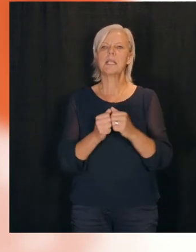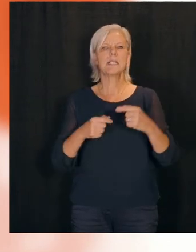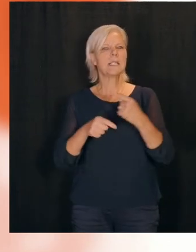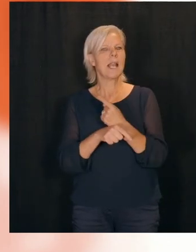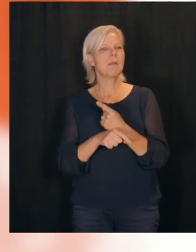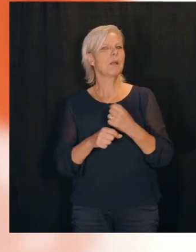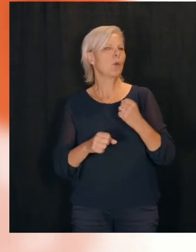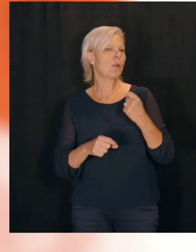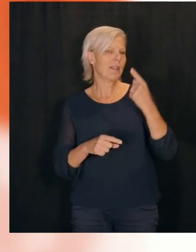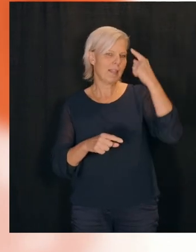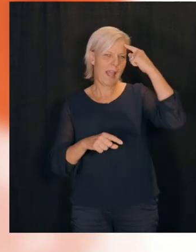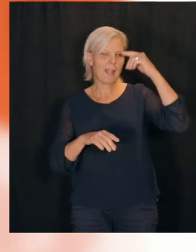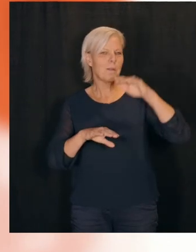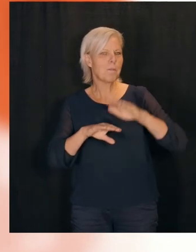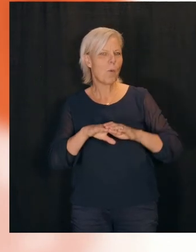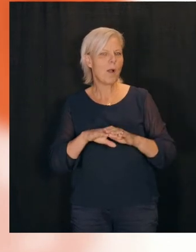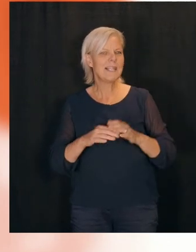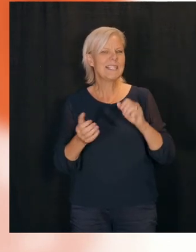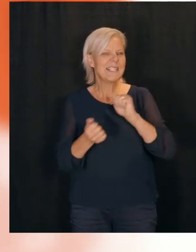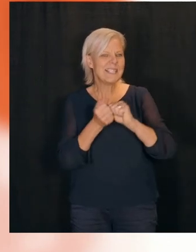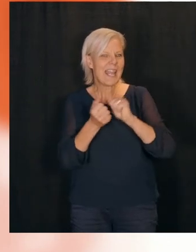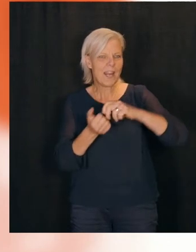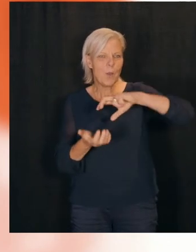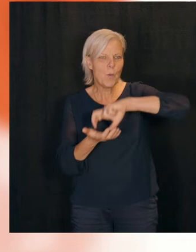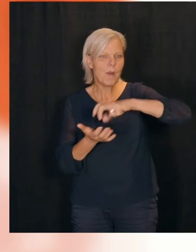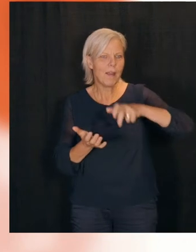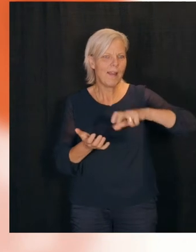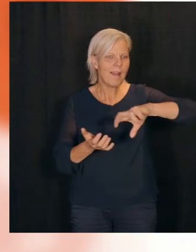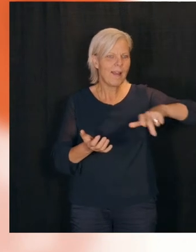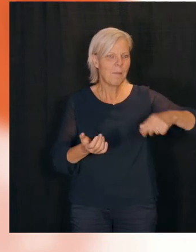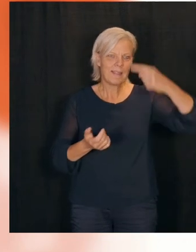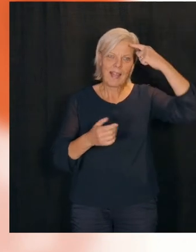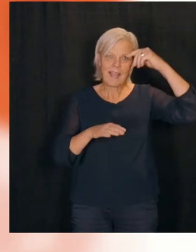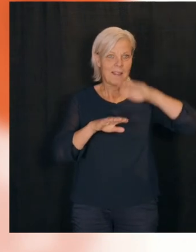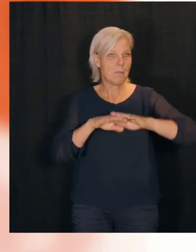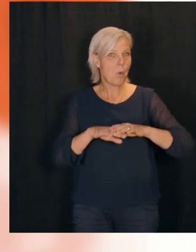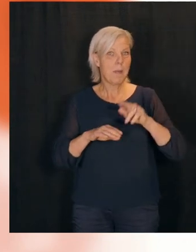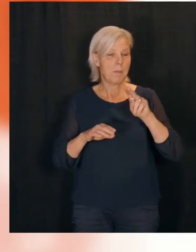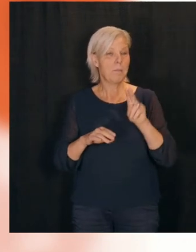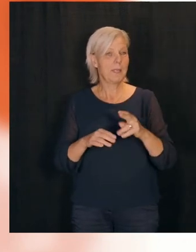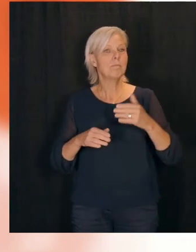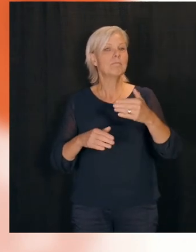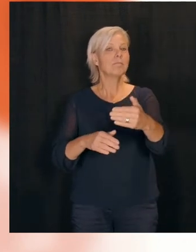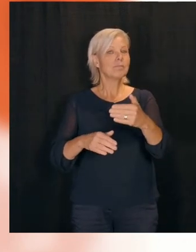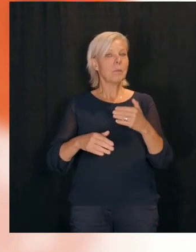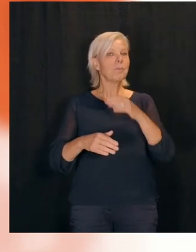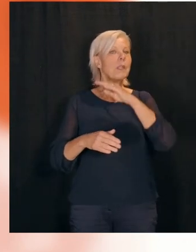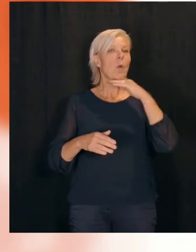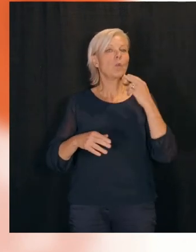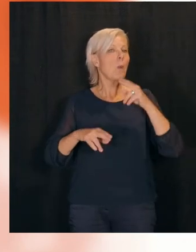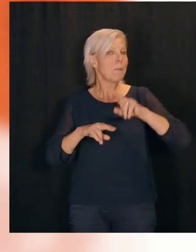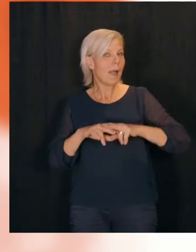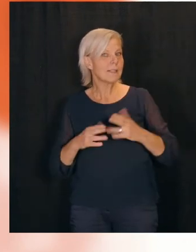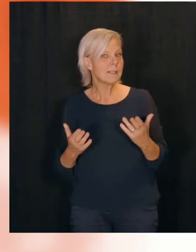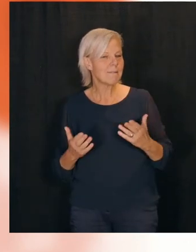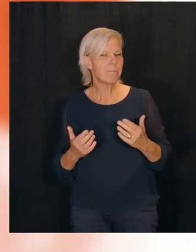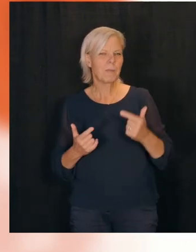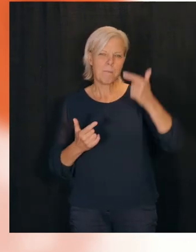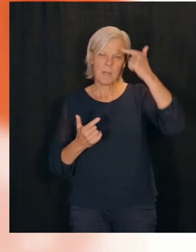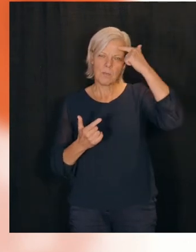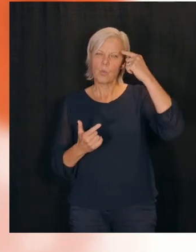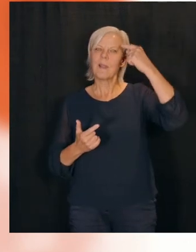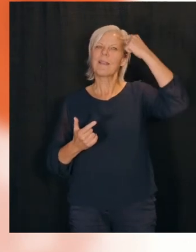platssättningen. Det syns inte riktigt på fotot här, men det är gott om plats utanför. Men här tror jag att det är ett